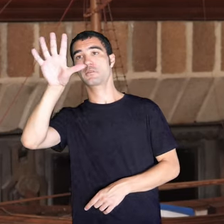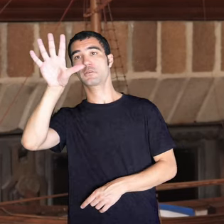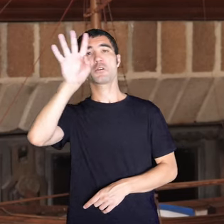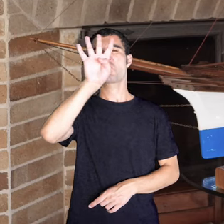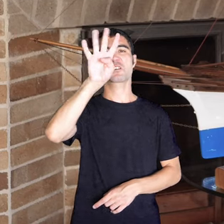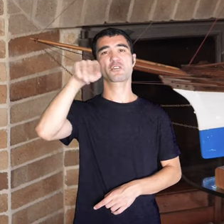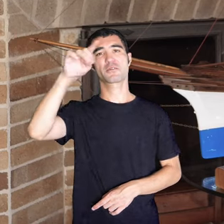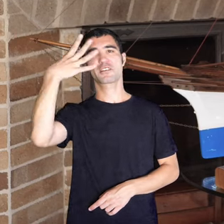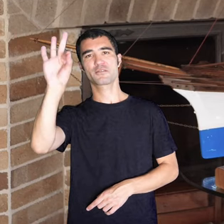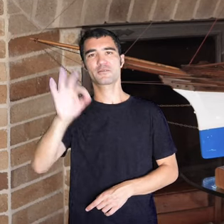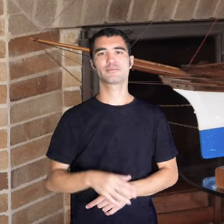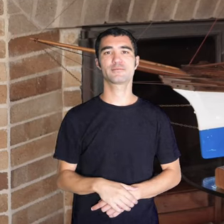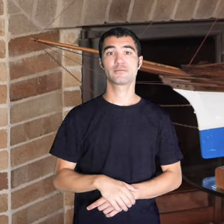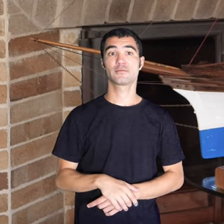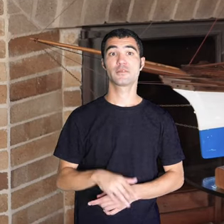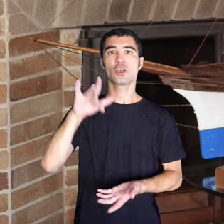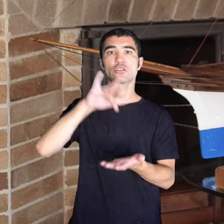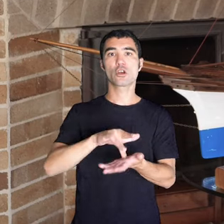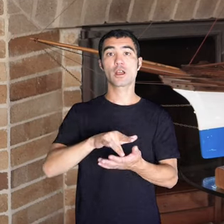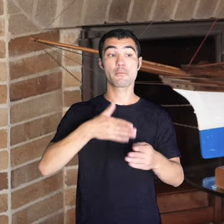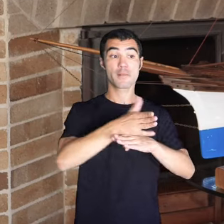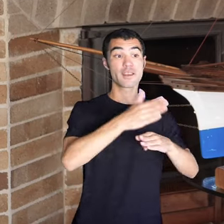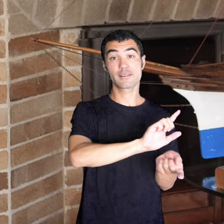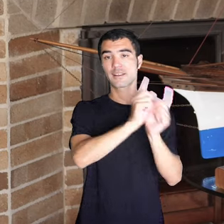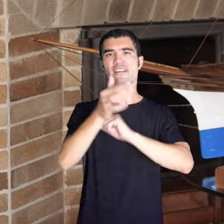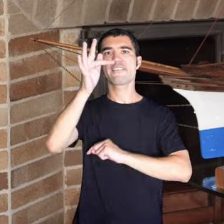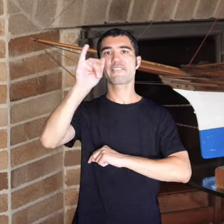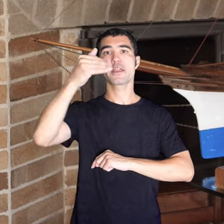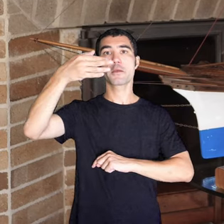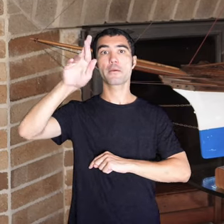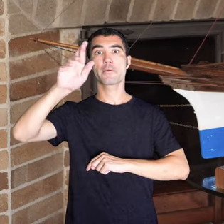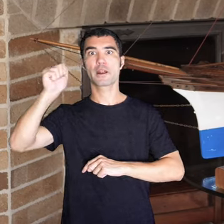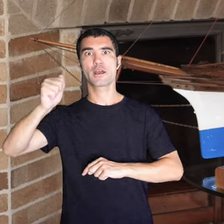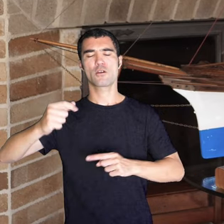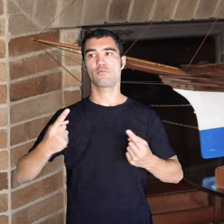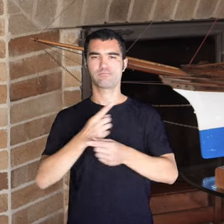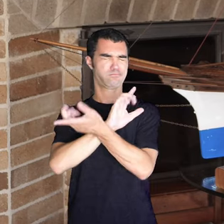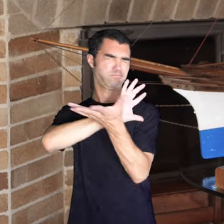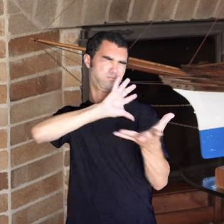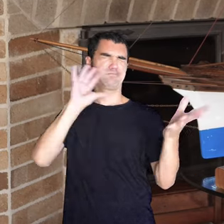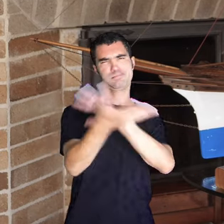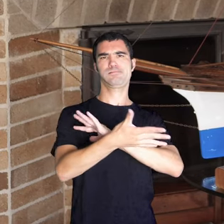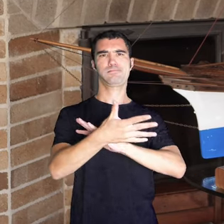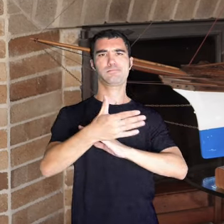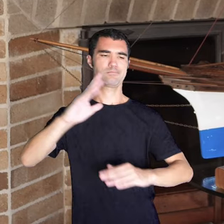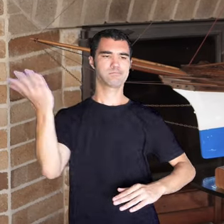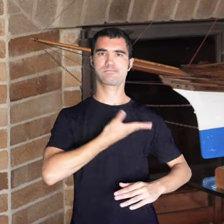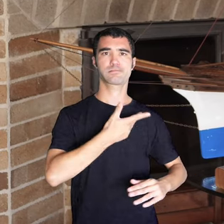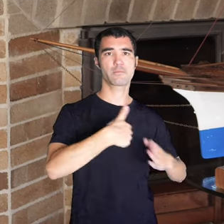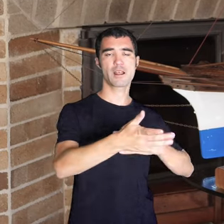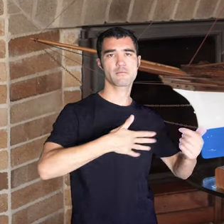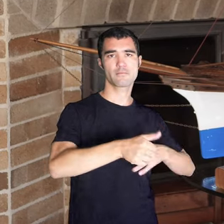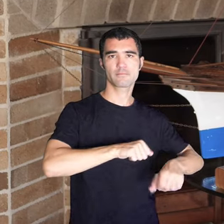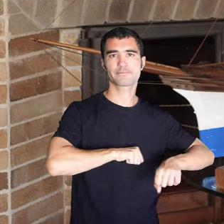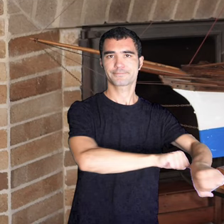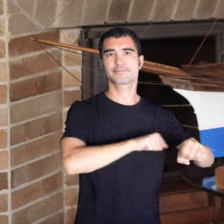4,50. L'arribada de la fibra forçosament és un dol per l'ofici de mestre d'aixa, perquè